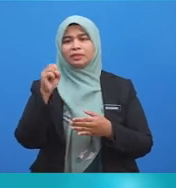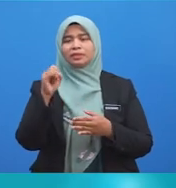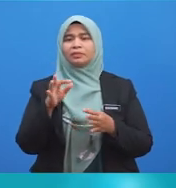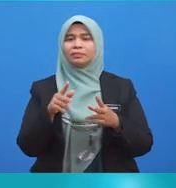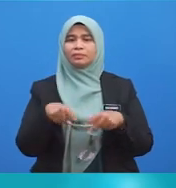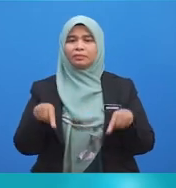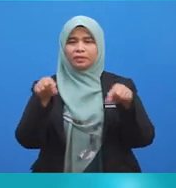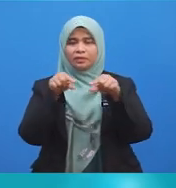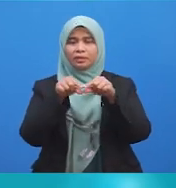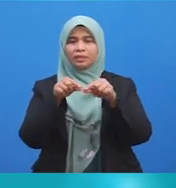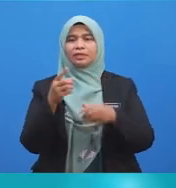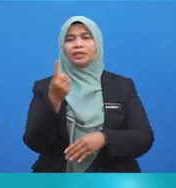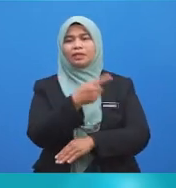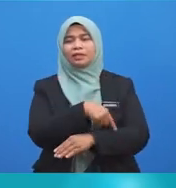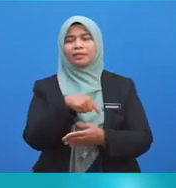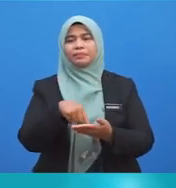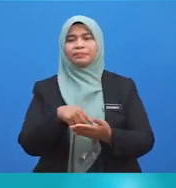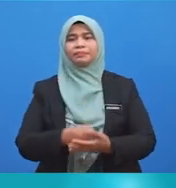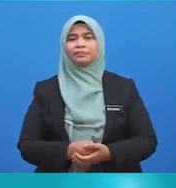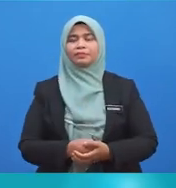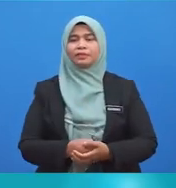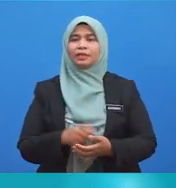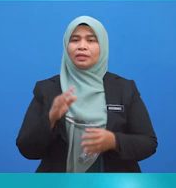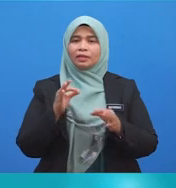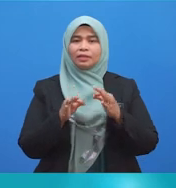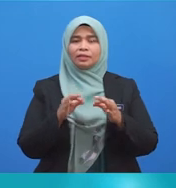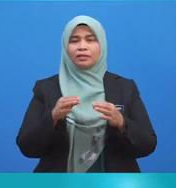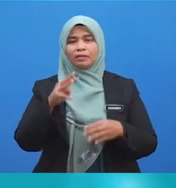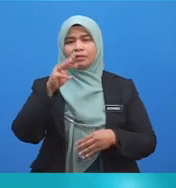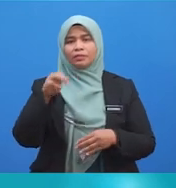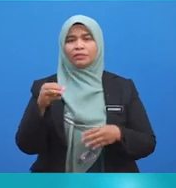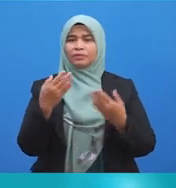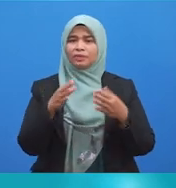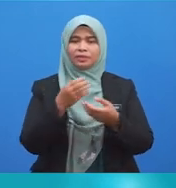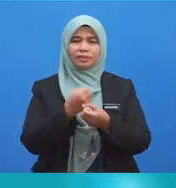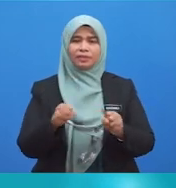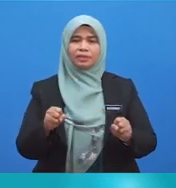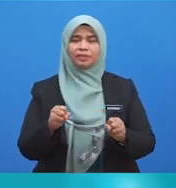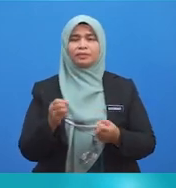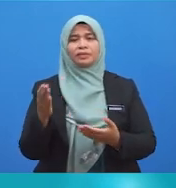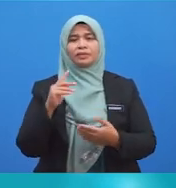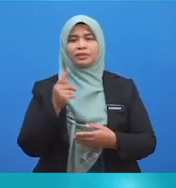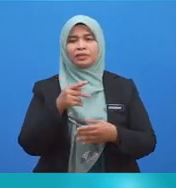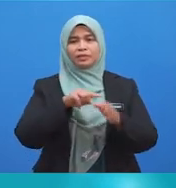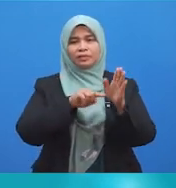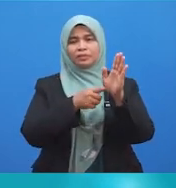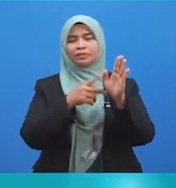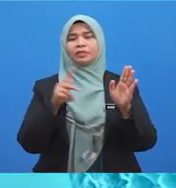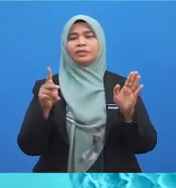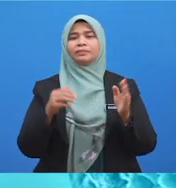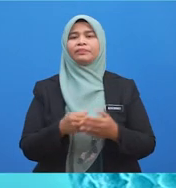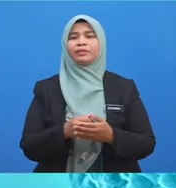isi penting pembelajaran kita hari ini. Sekiranya murid-murid telah bersedia, mari kita